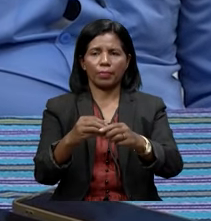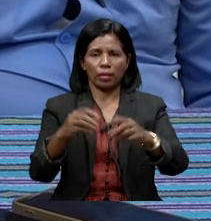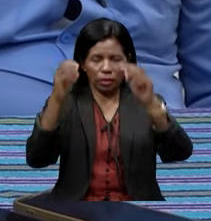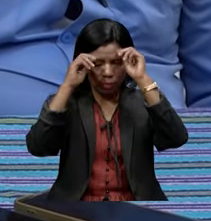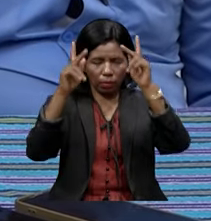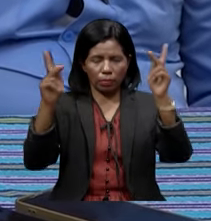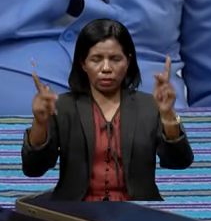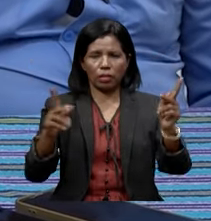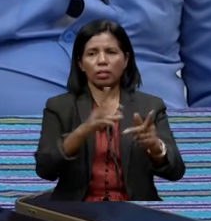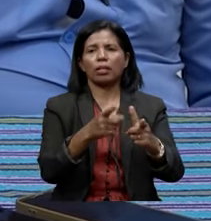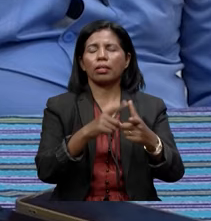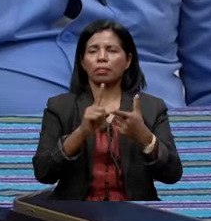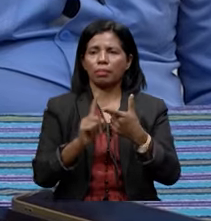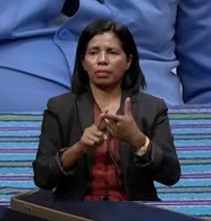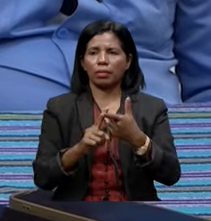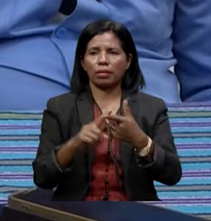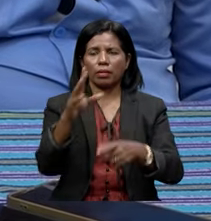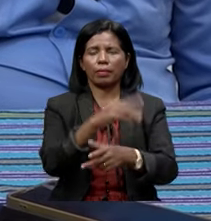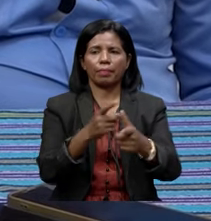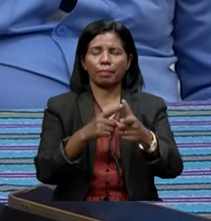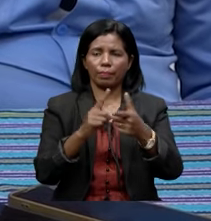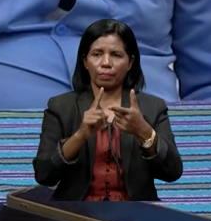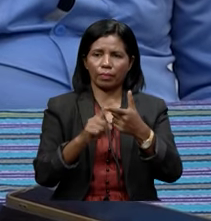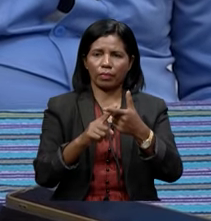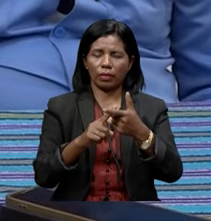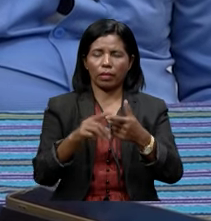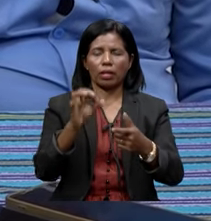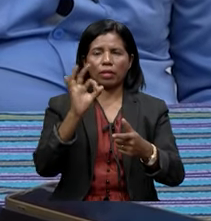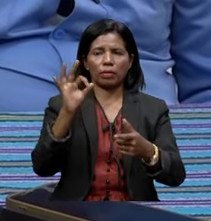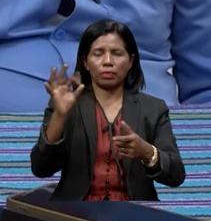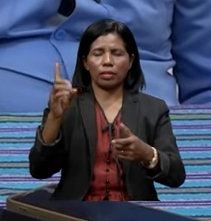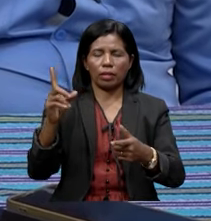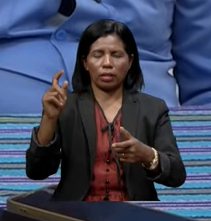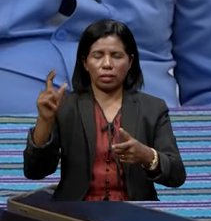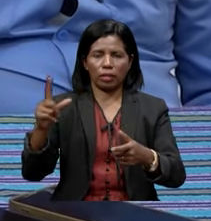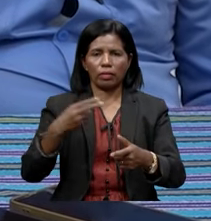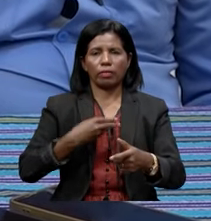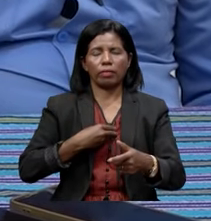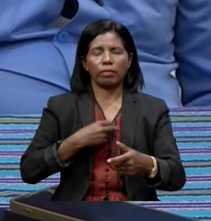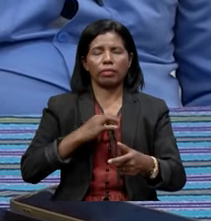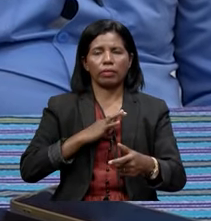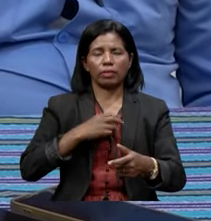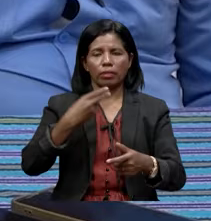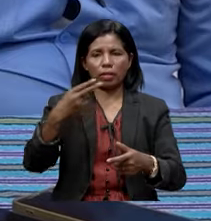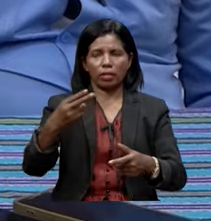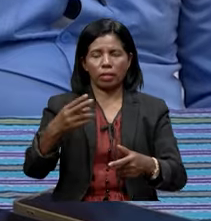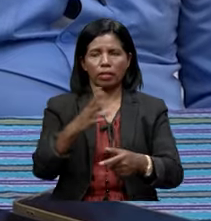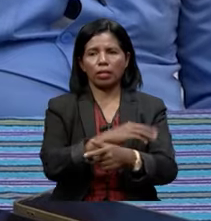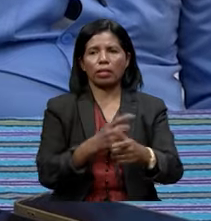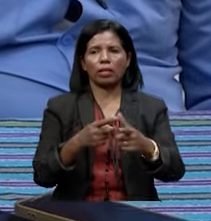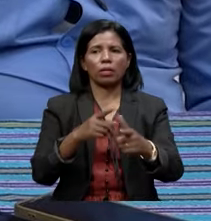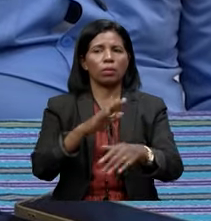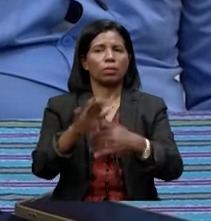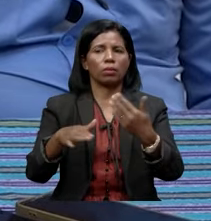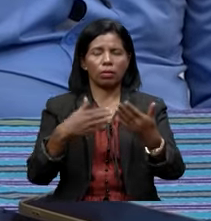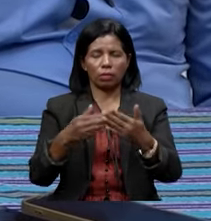Aleixo, quartel geral FFTL Fatuhada, Kampung Alor, ne isra protokolo